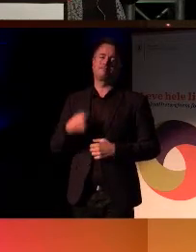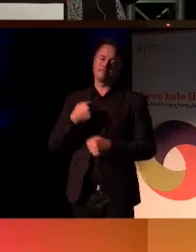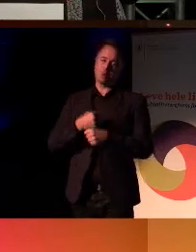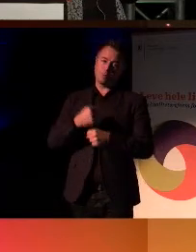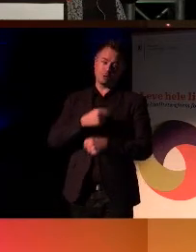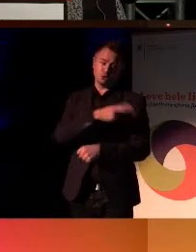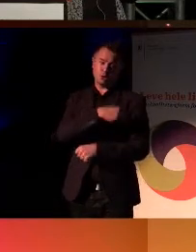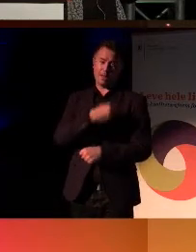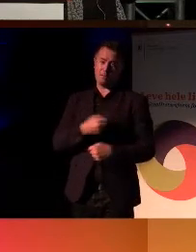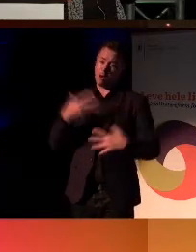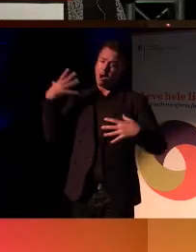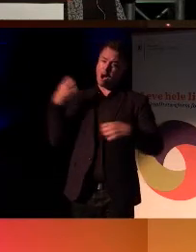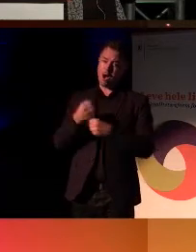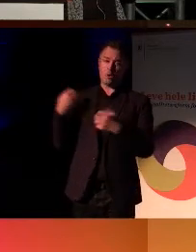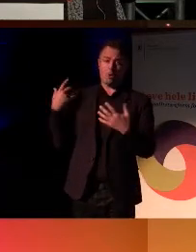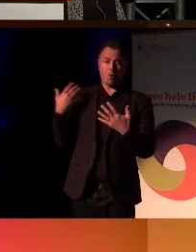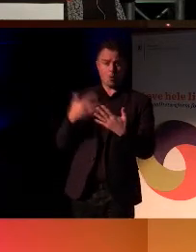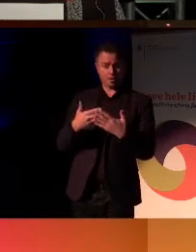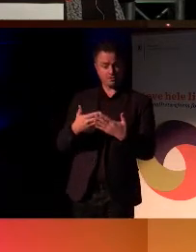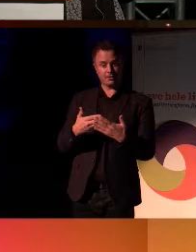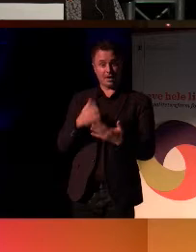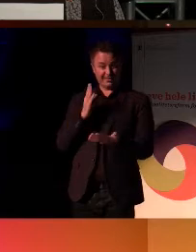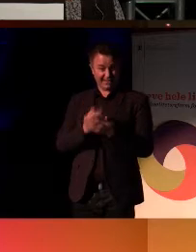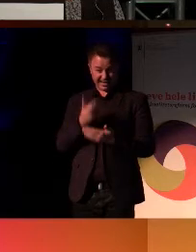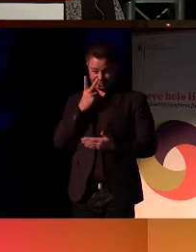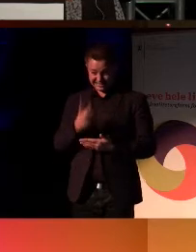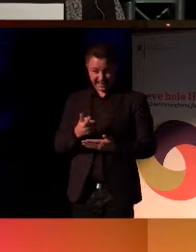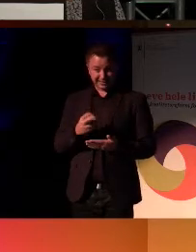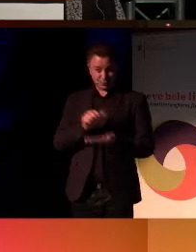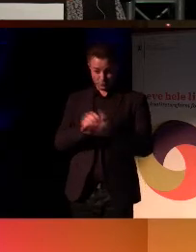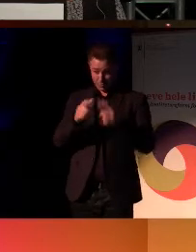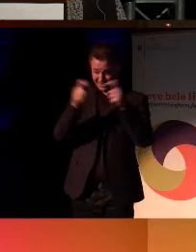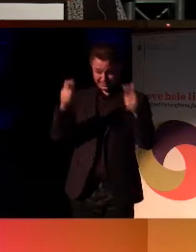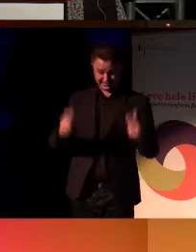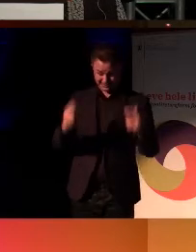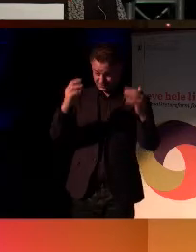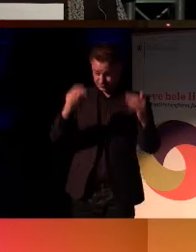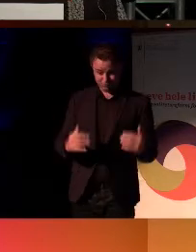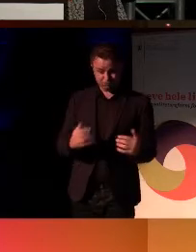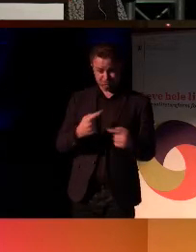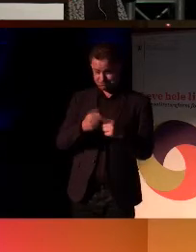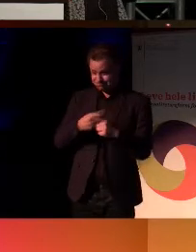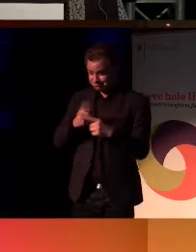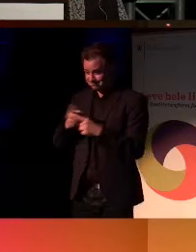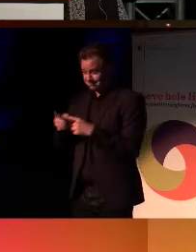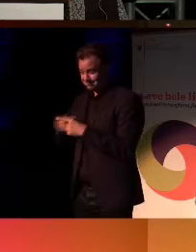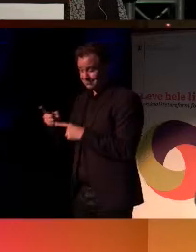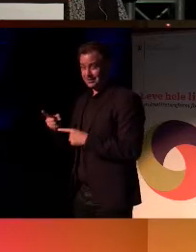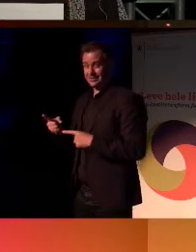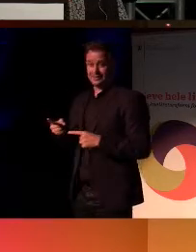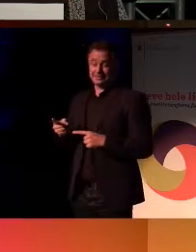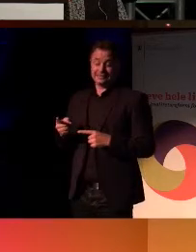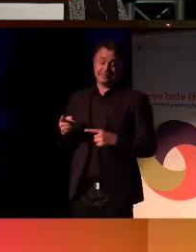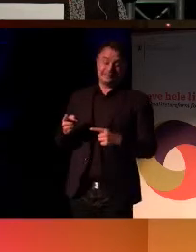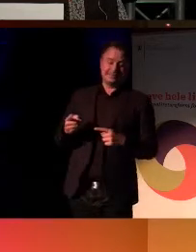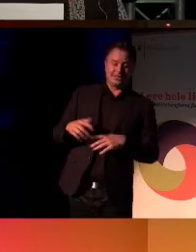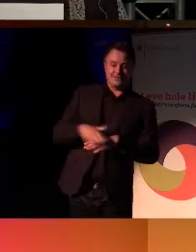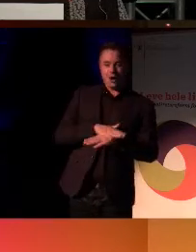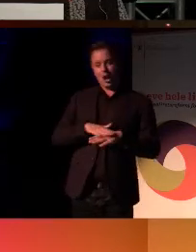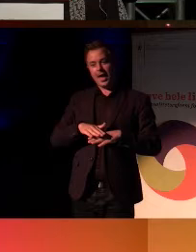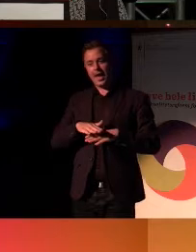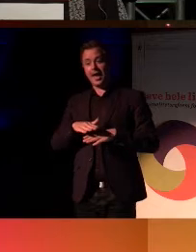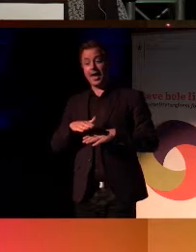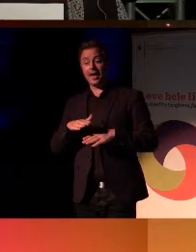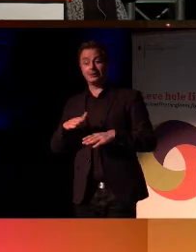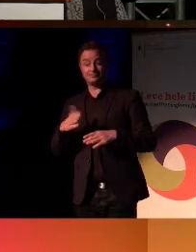år, og jeg har vært utsatt for ganske mange sånne dokumenter. Og det er egentlig en veldig, altså jeg må si det er en udelt glede å se